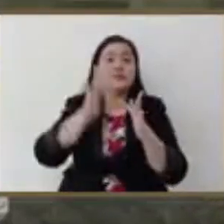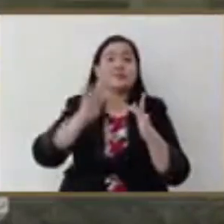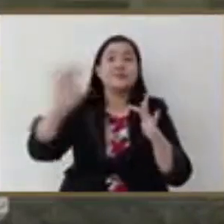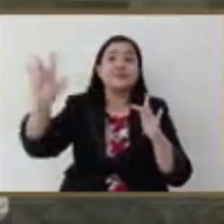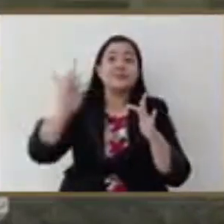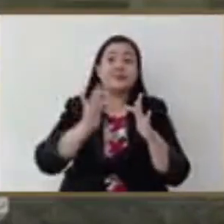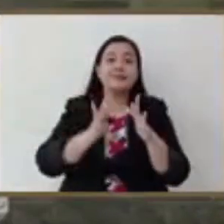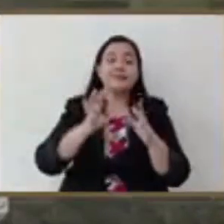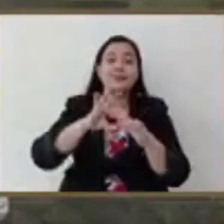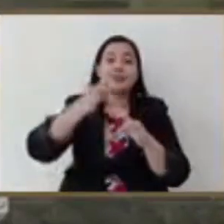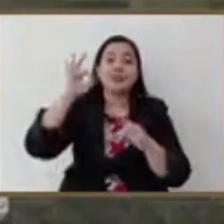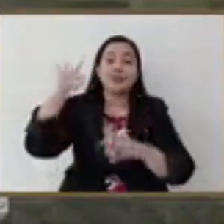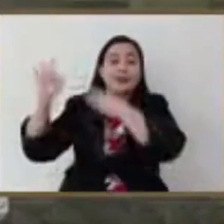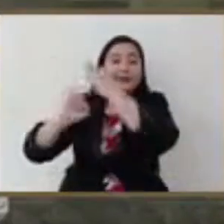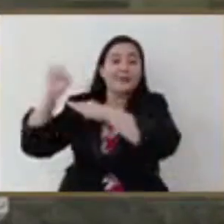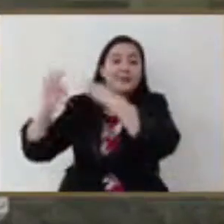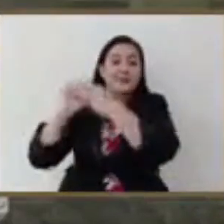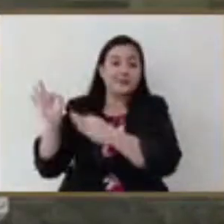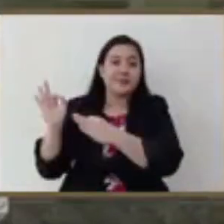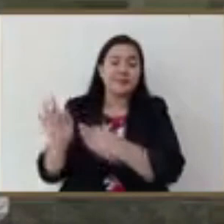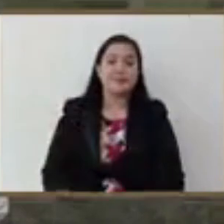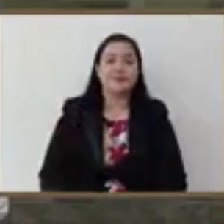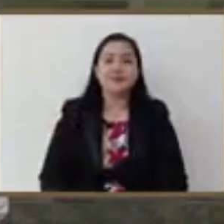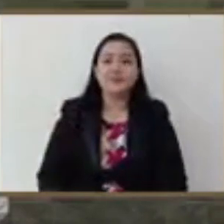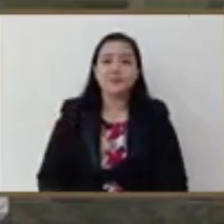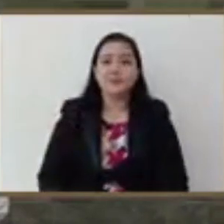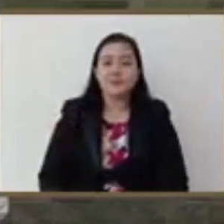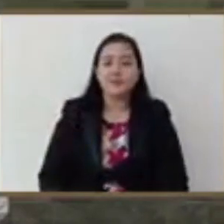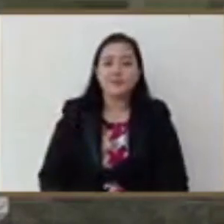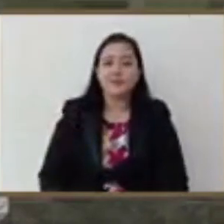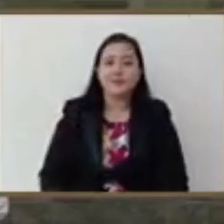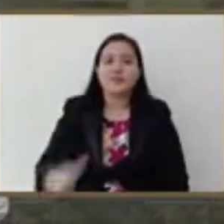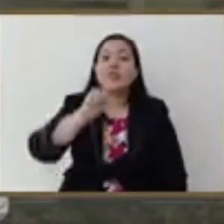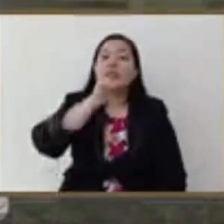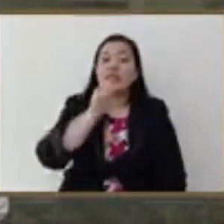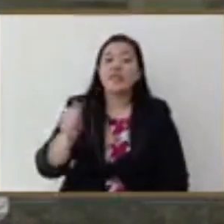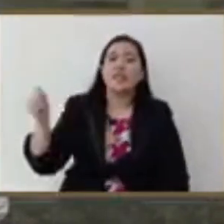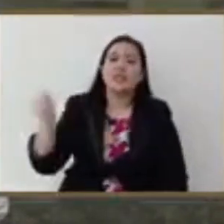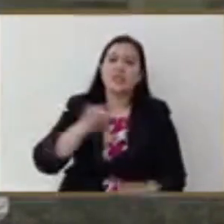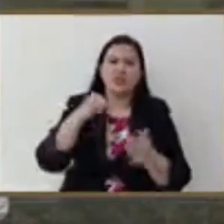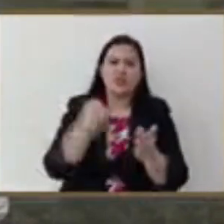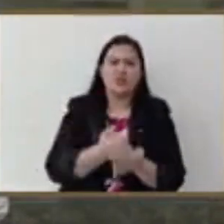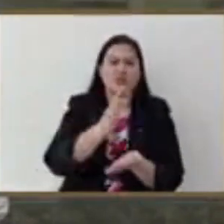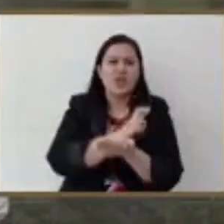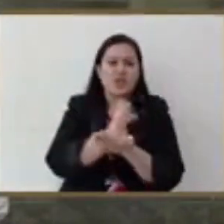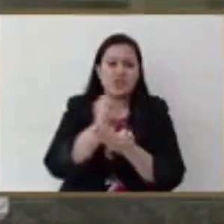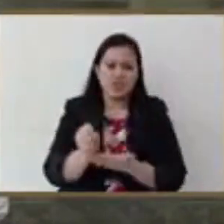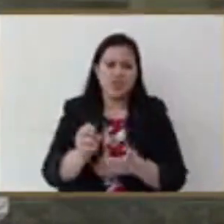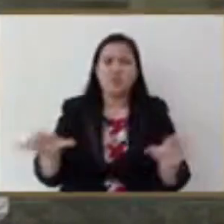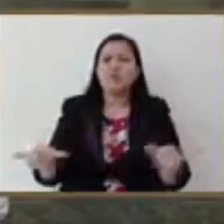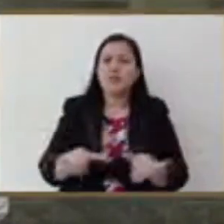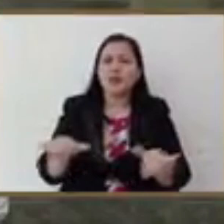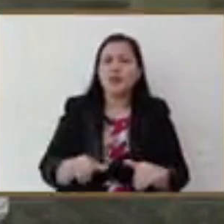It is a spiritual association. Huwag tayong magbarkadahan dito na para tayo nagbabarkadahan sa labas. Na